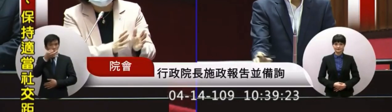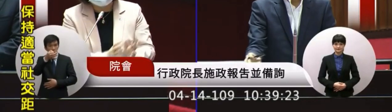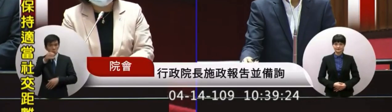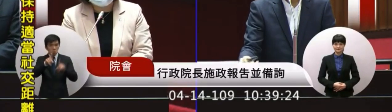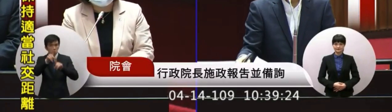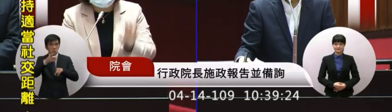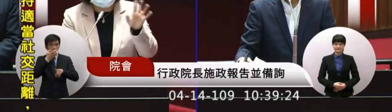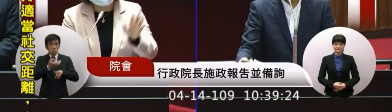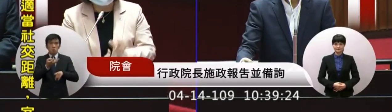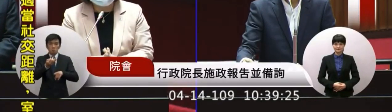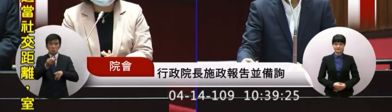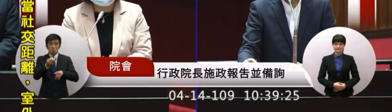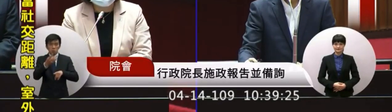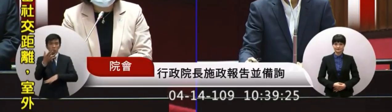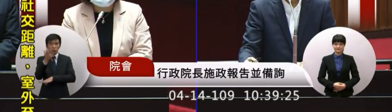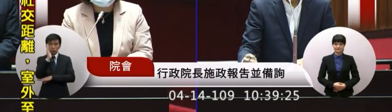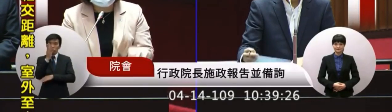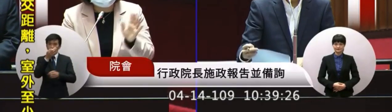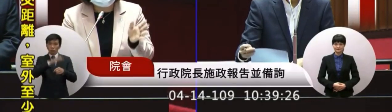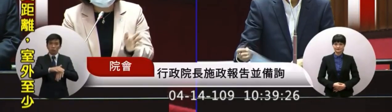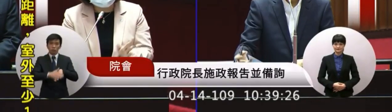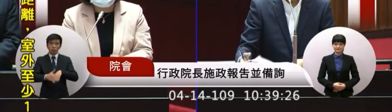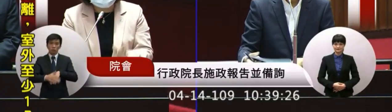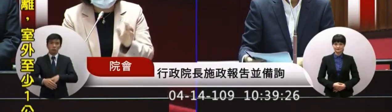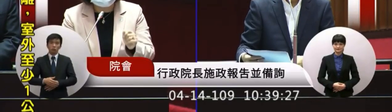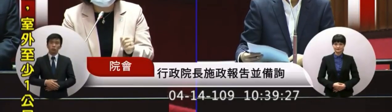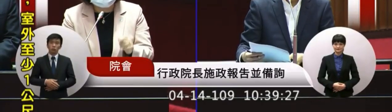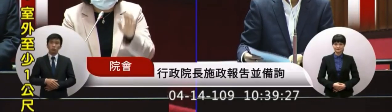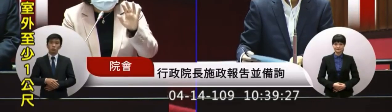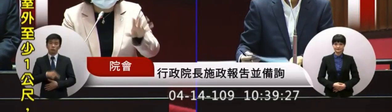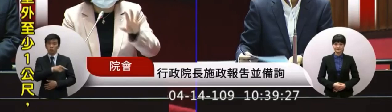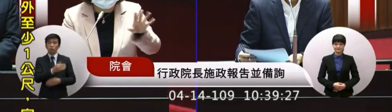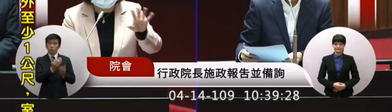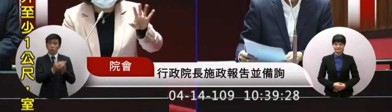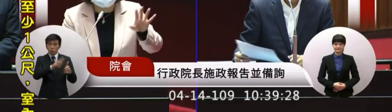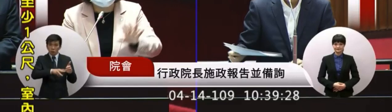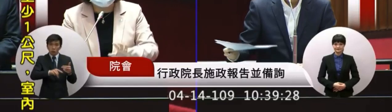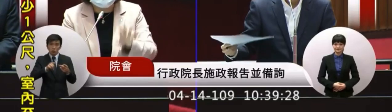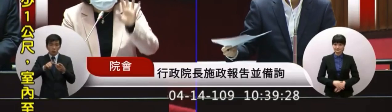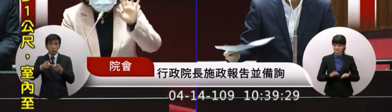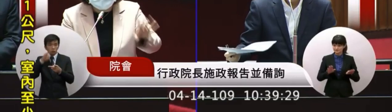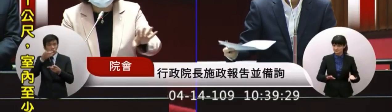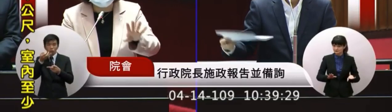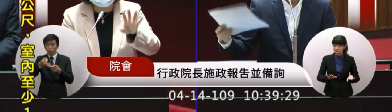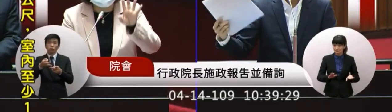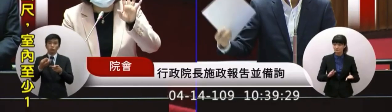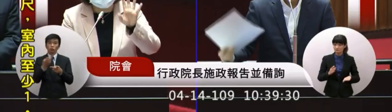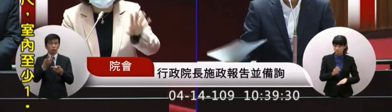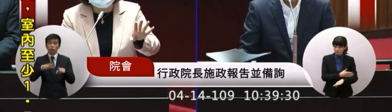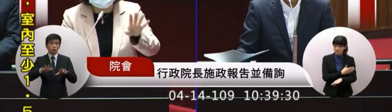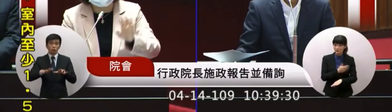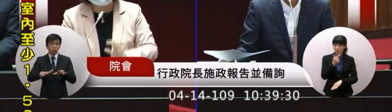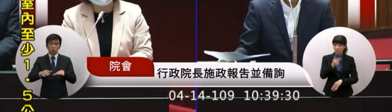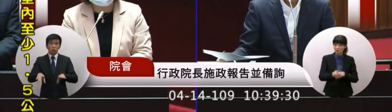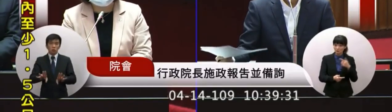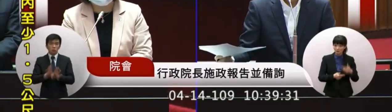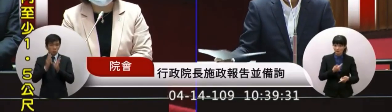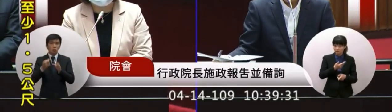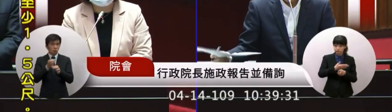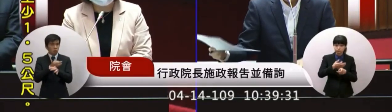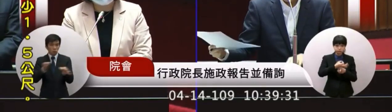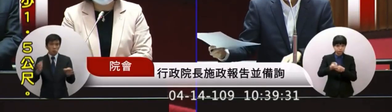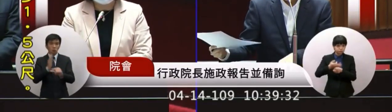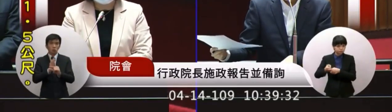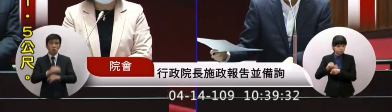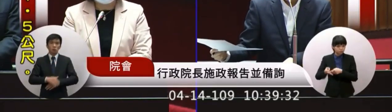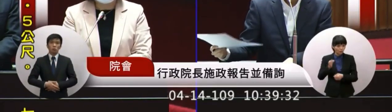就会拨到他账户去，所以充电站出发也要安心计划， 现在都已经开始陆陆续续， 劳工有领到了钱了。